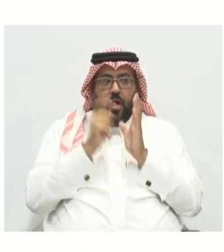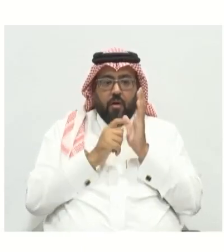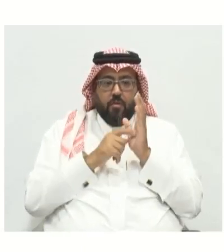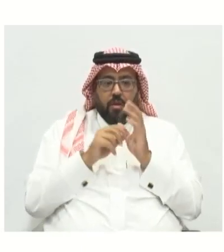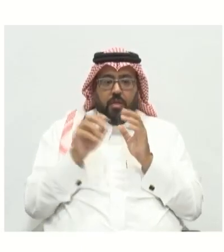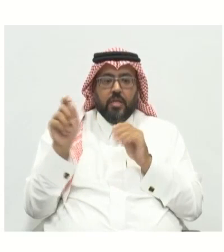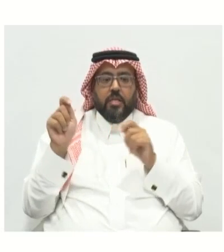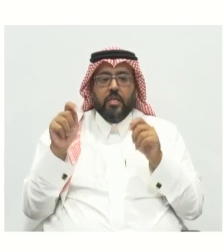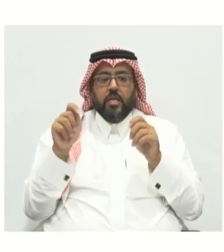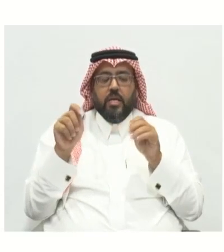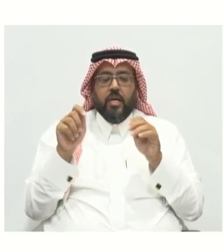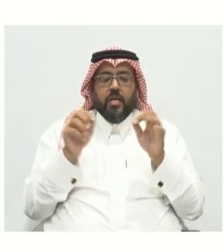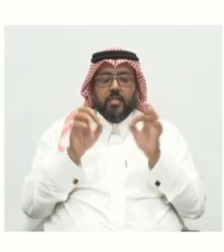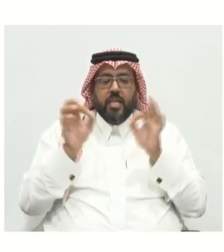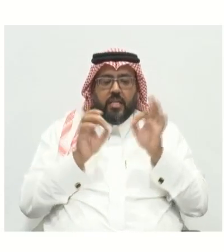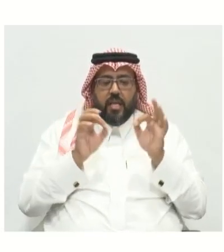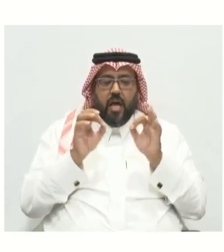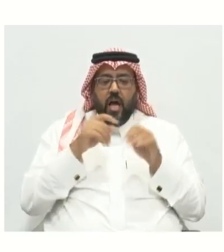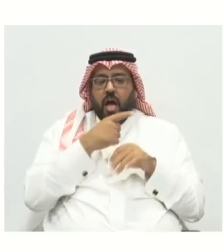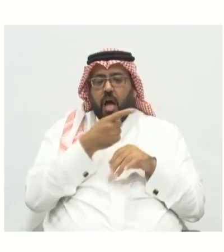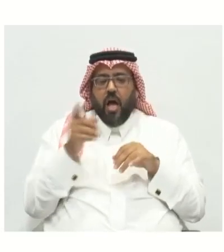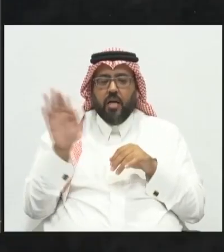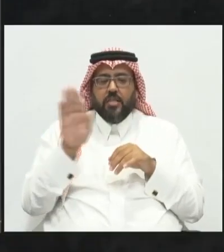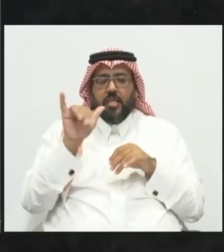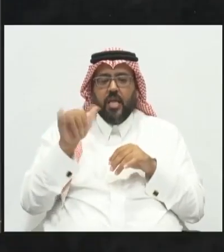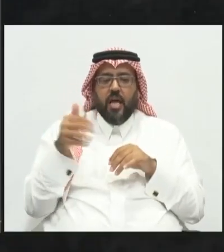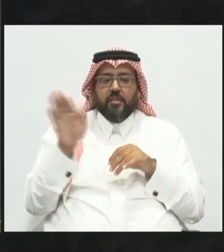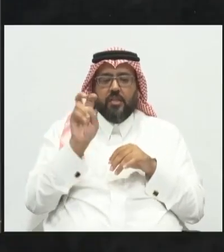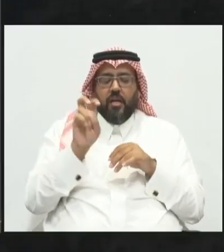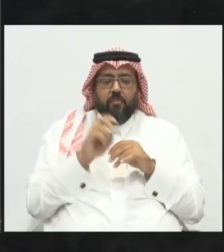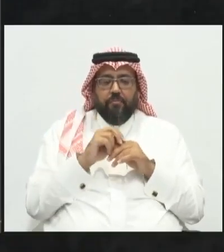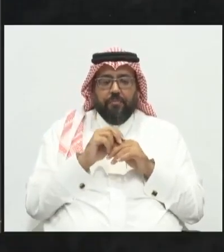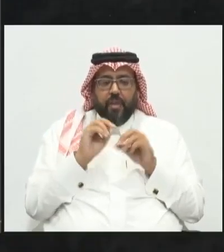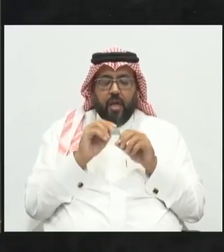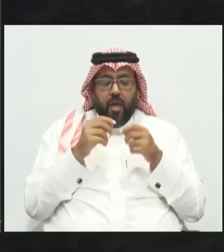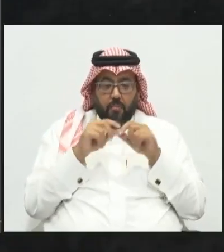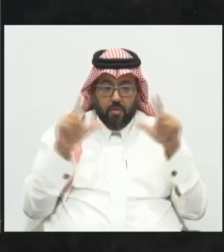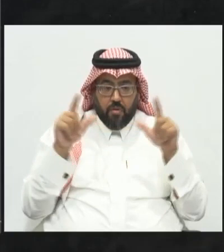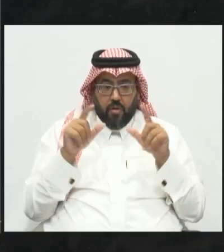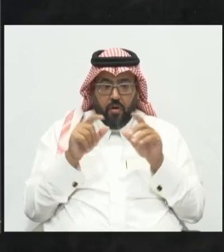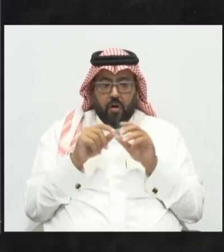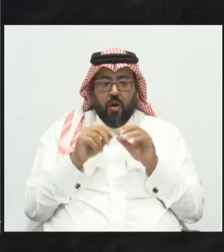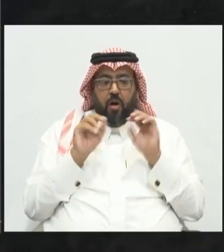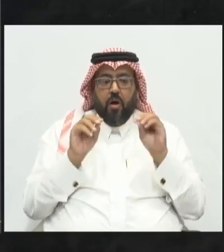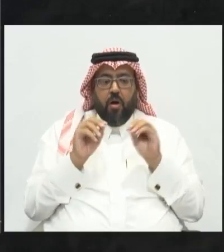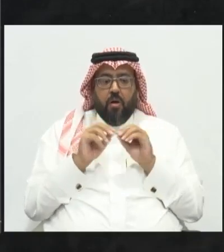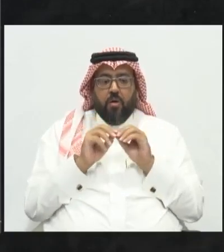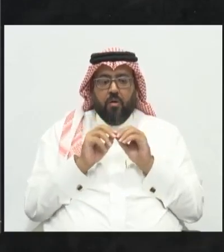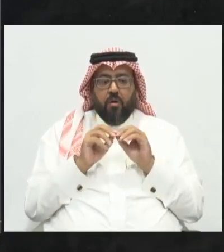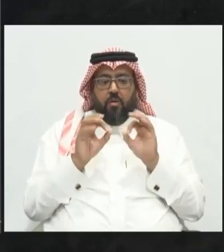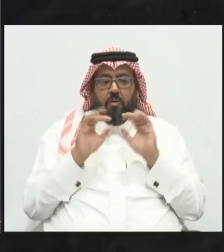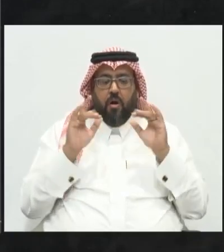والسياسات العامه في الدوله ما الذي يمثل هذه السلطه يمثلها السلطه التنفيذيه وهي